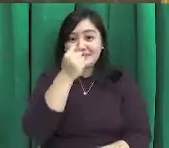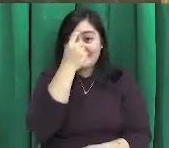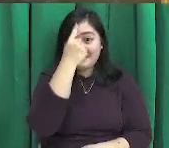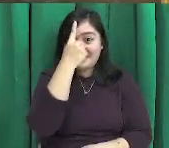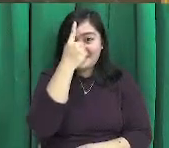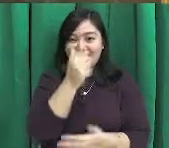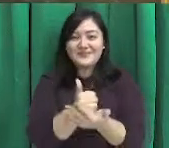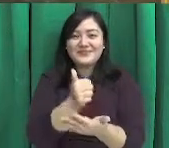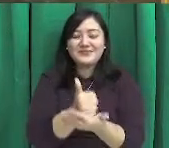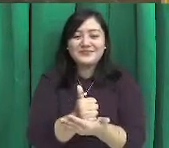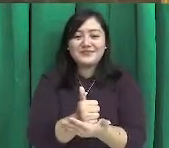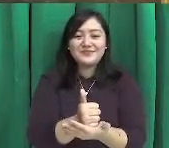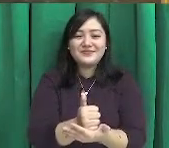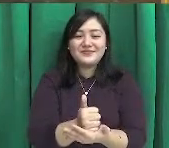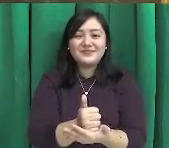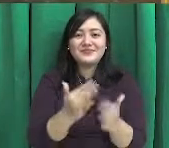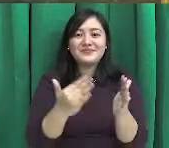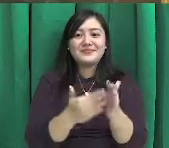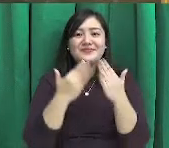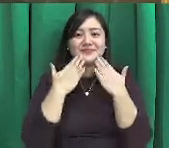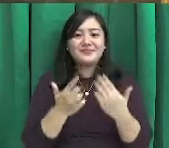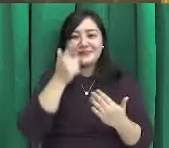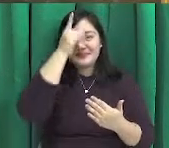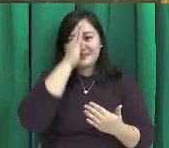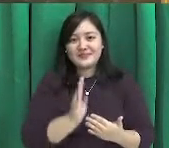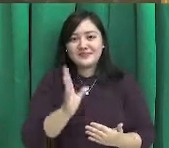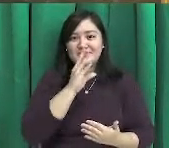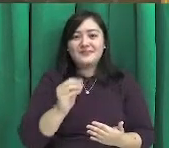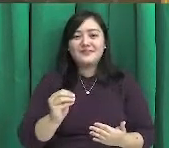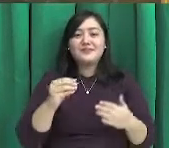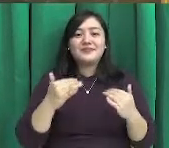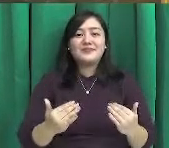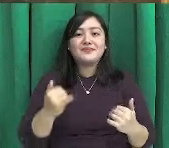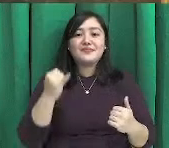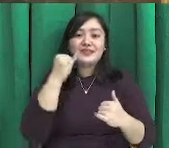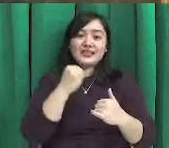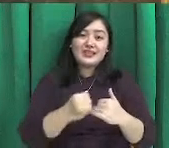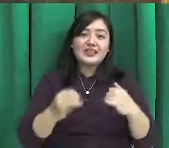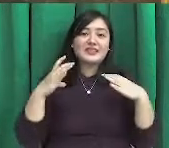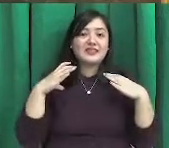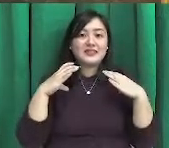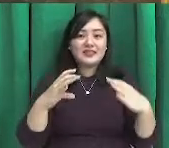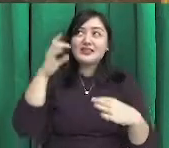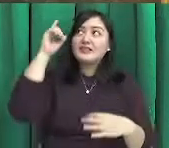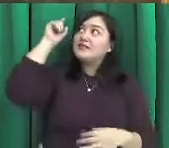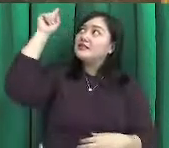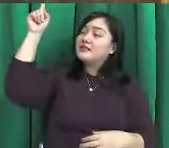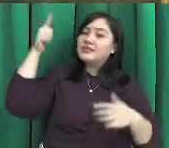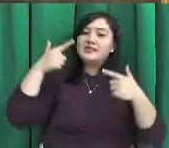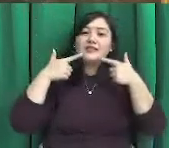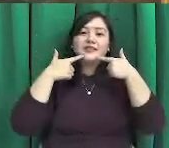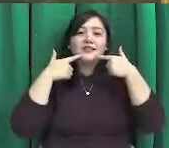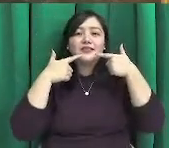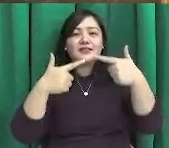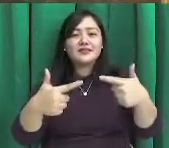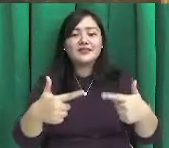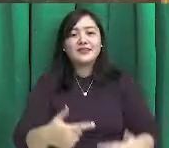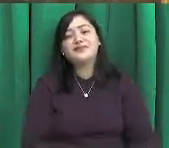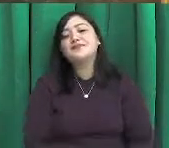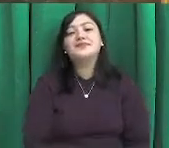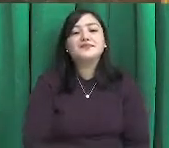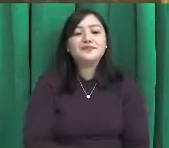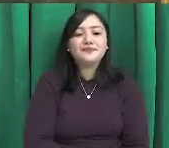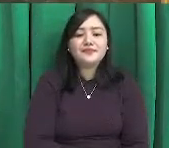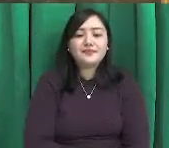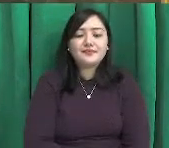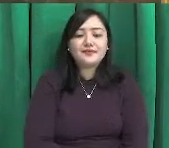Okay. Nagpapasalamat po tayo sa Panginoon. Bigyan po natin ng pagkataon ang ating bisita po ngayon. Muli, Sister Nida panghuling